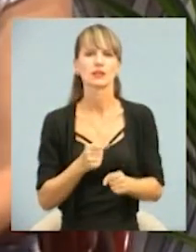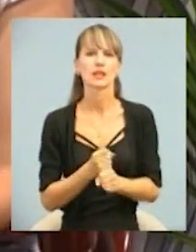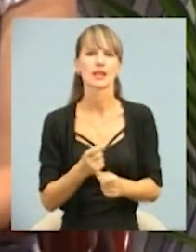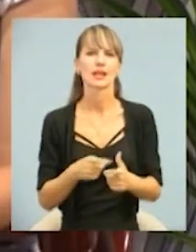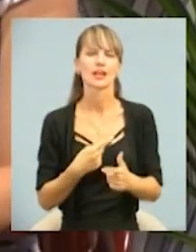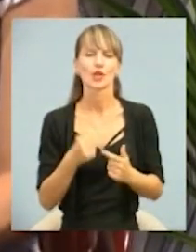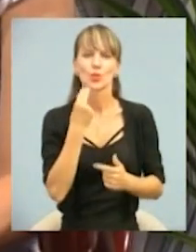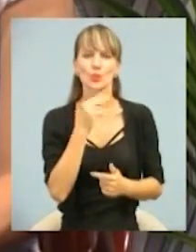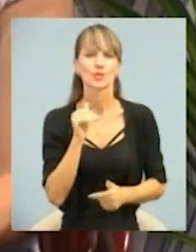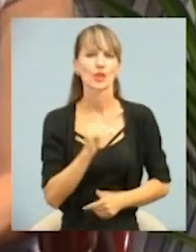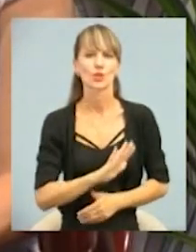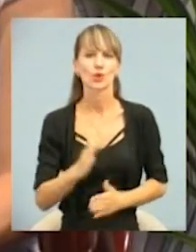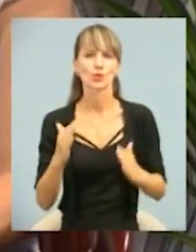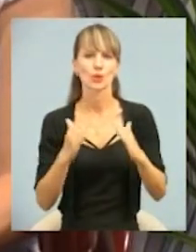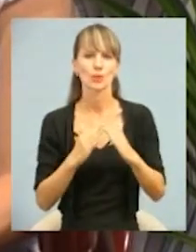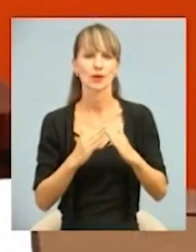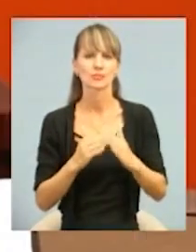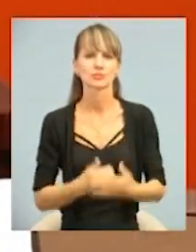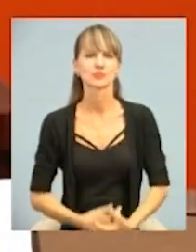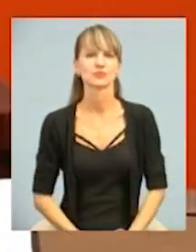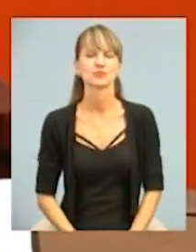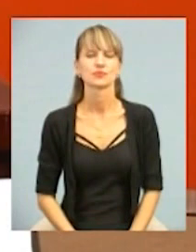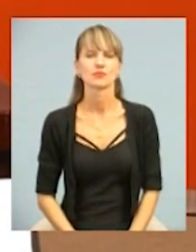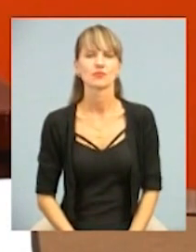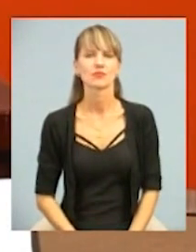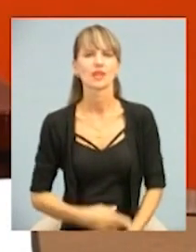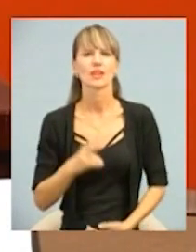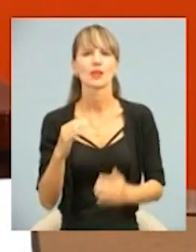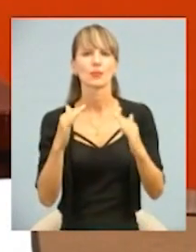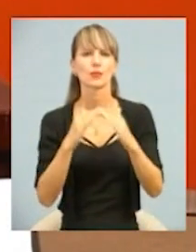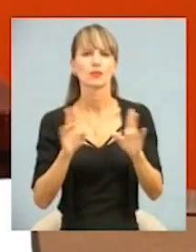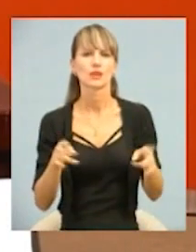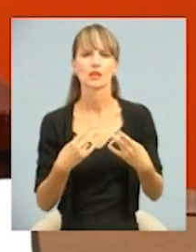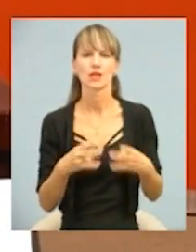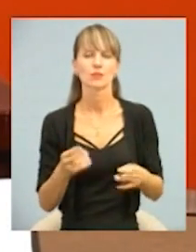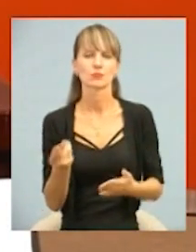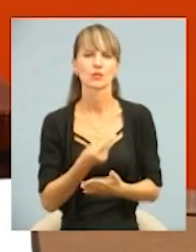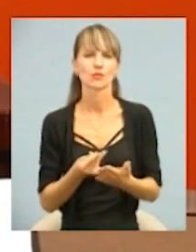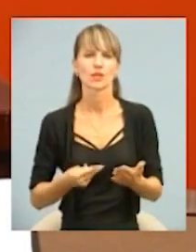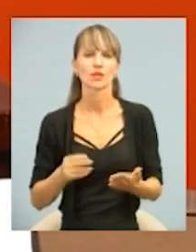чи краще не чіпати будинки? На будинках не треба. Ну,